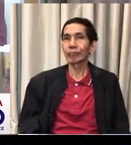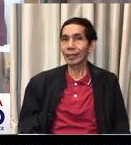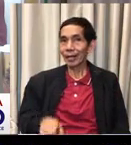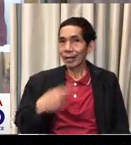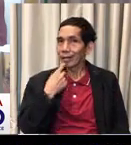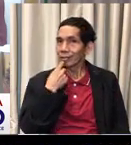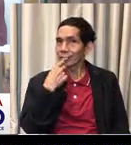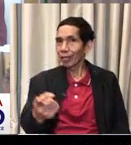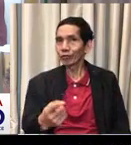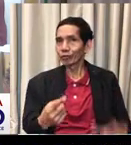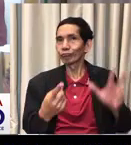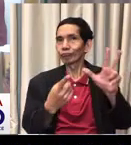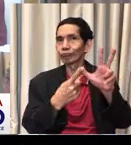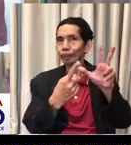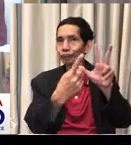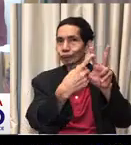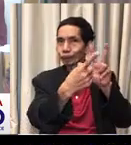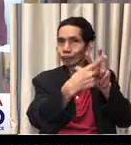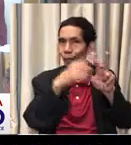Sinasabi ko lang.